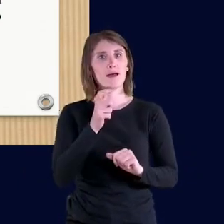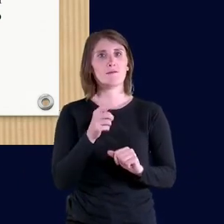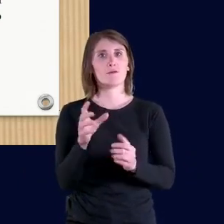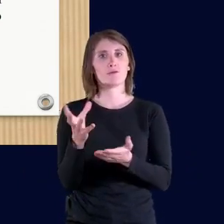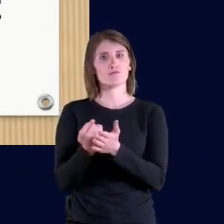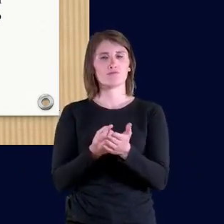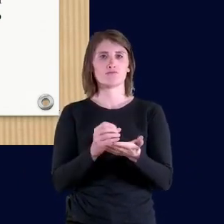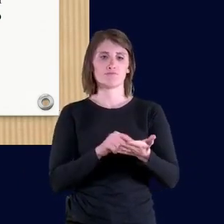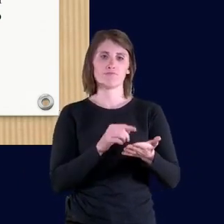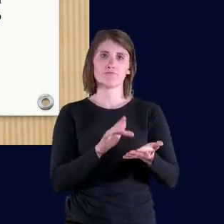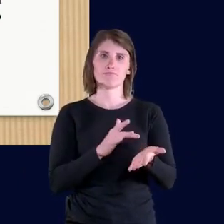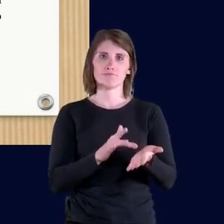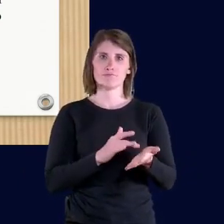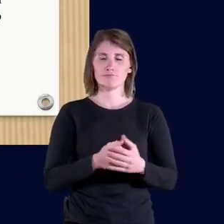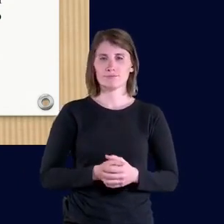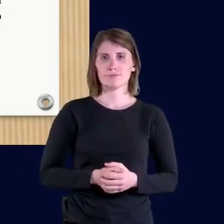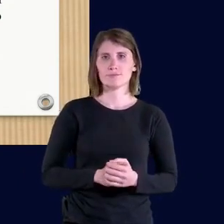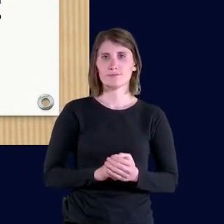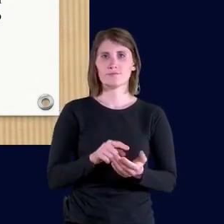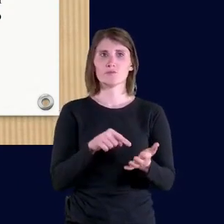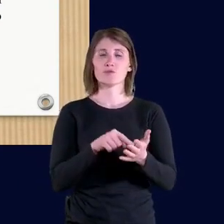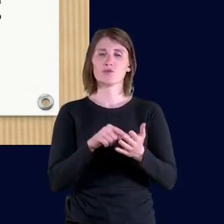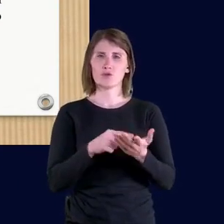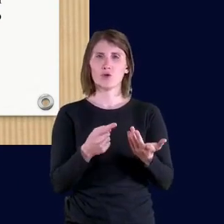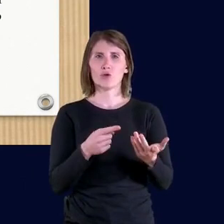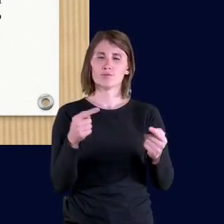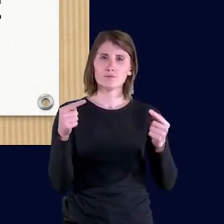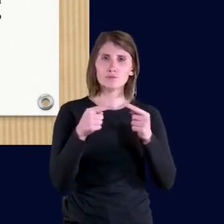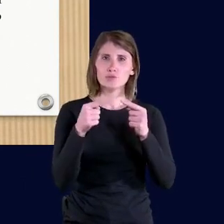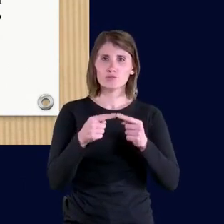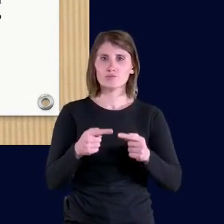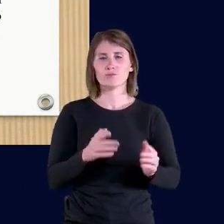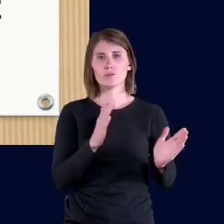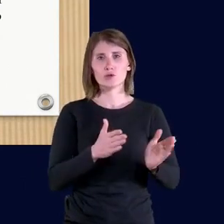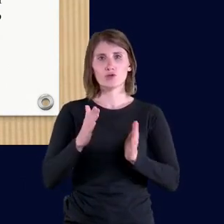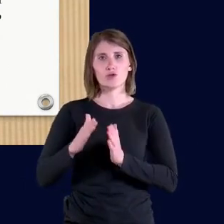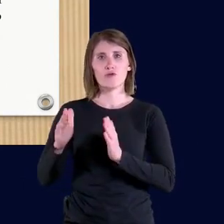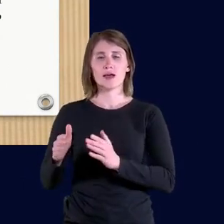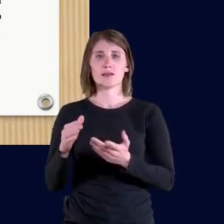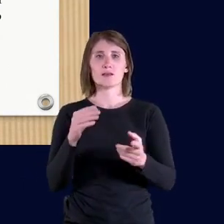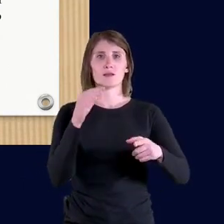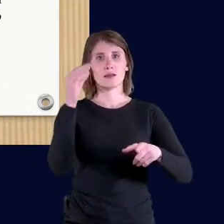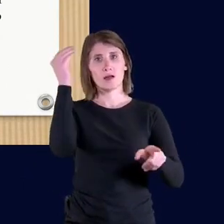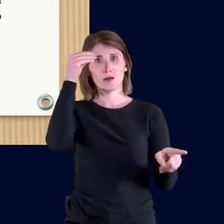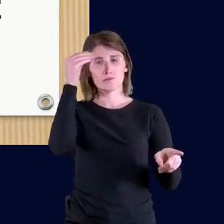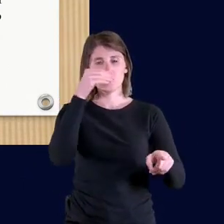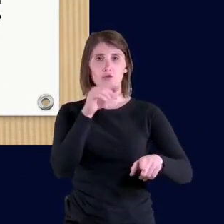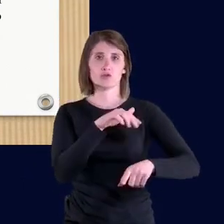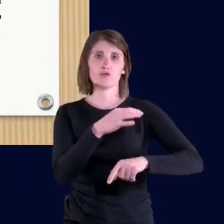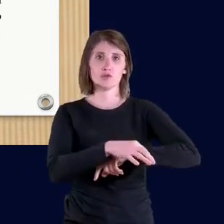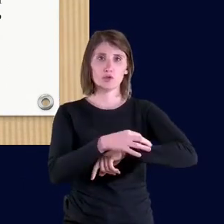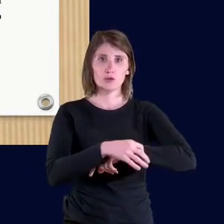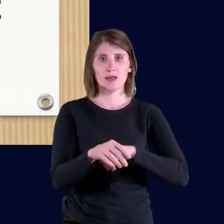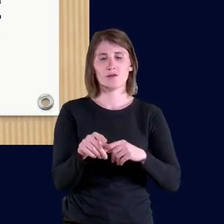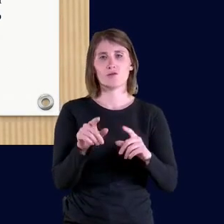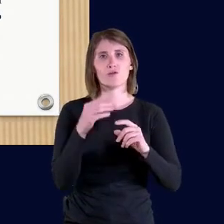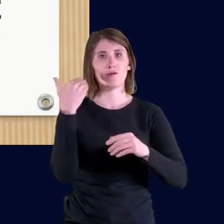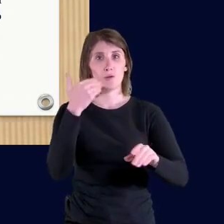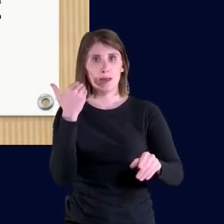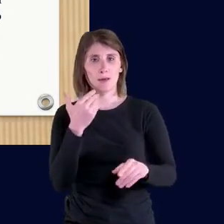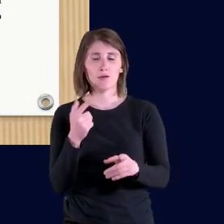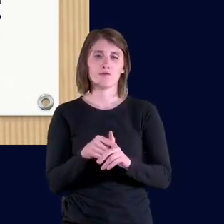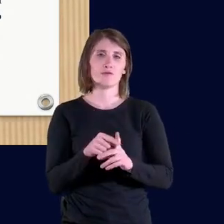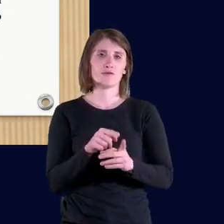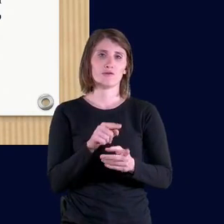Services przede wszystkim Właśnie pomyślany z myślą o uczniach o studentach o wykładowcach ale przede wszystkim też dla innych osób